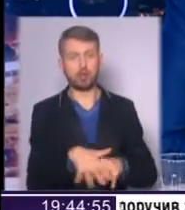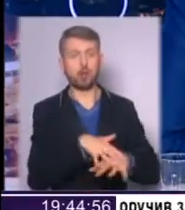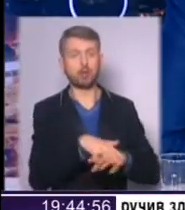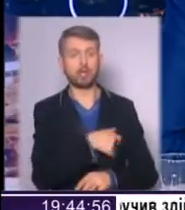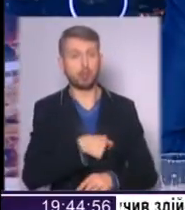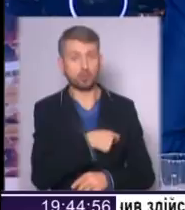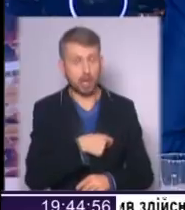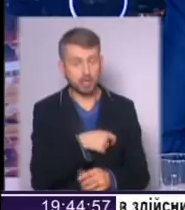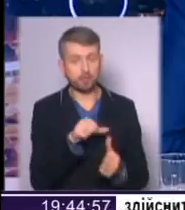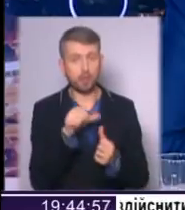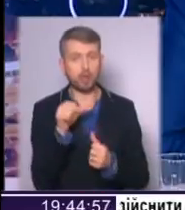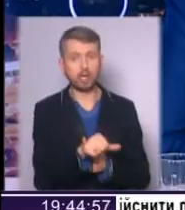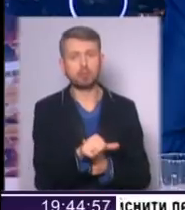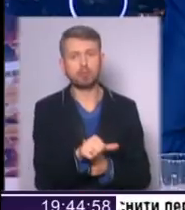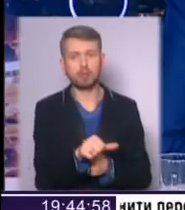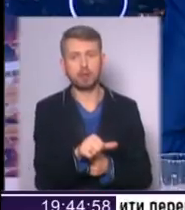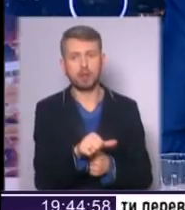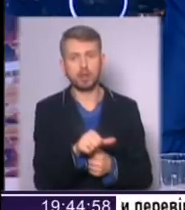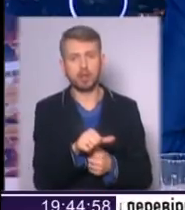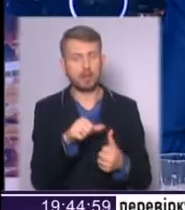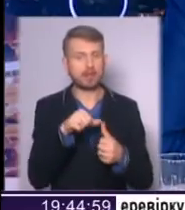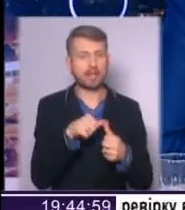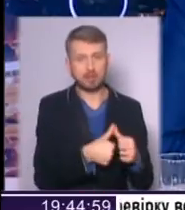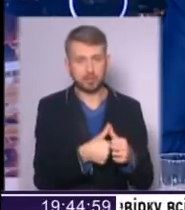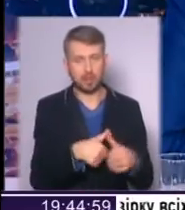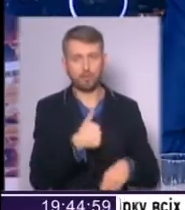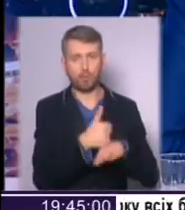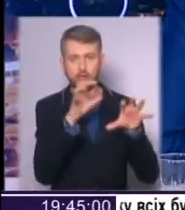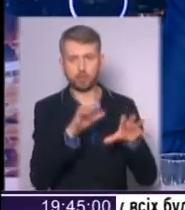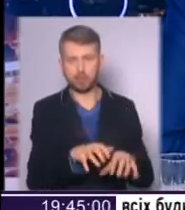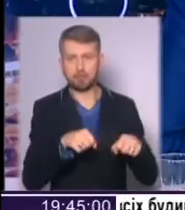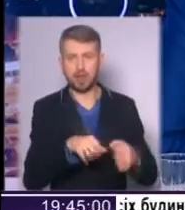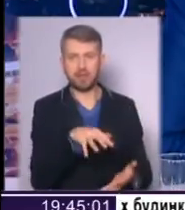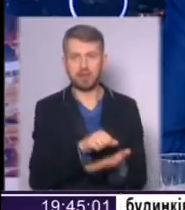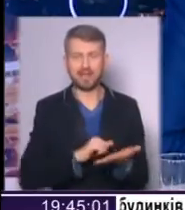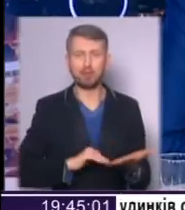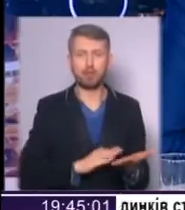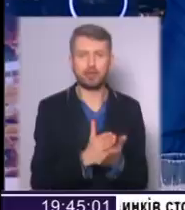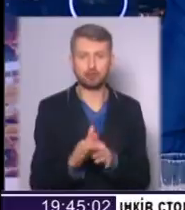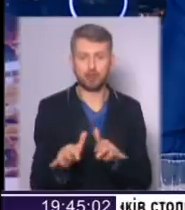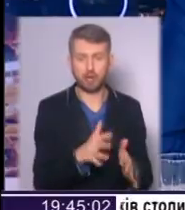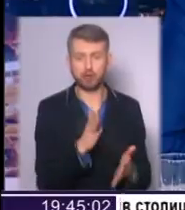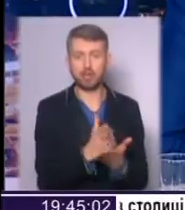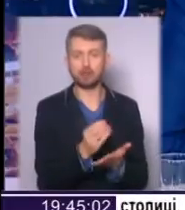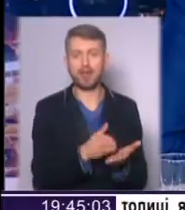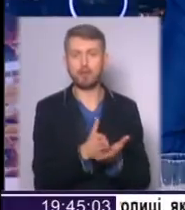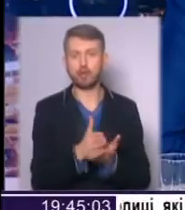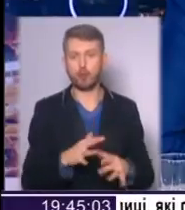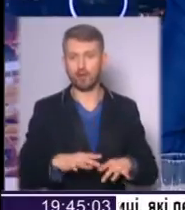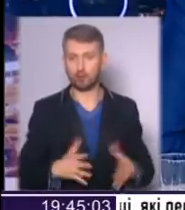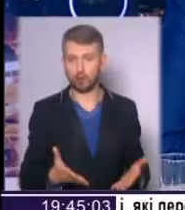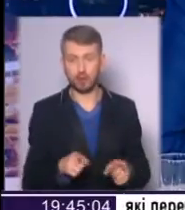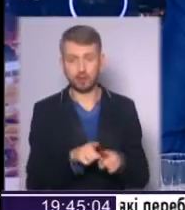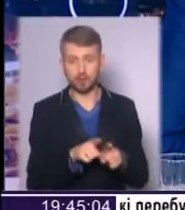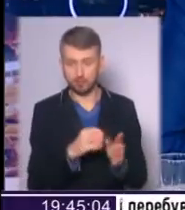між іншим, окрім закріпленої в Конституції права займатися політичною діяльністю, є ще посадова інструкція, так само закріплена